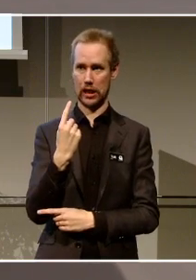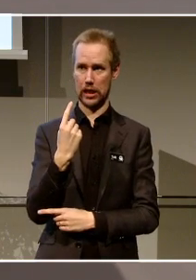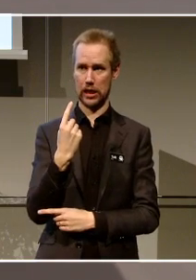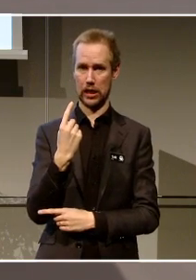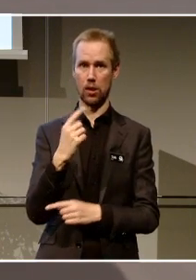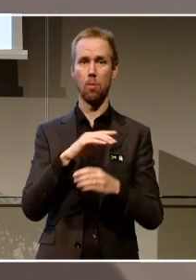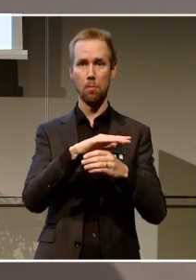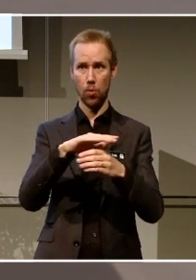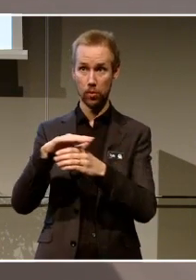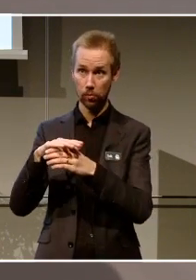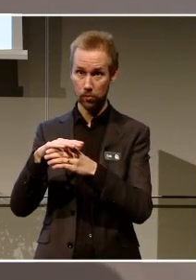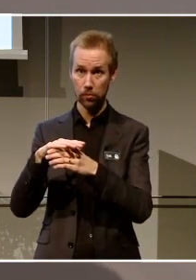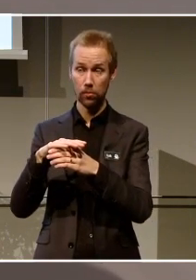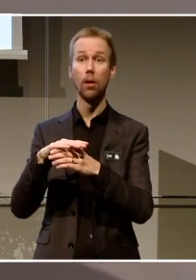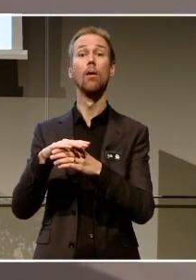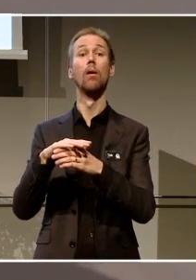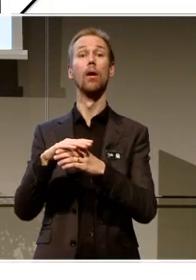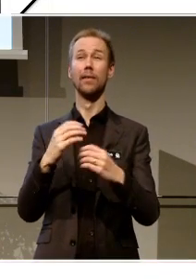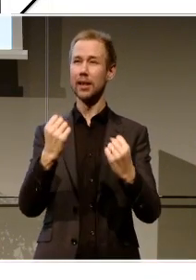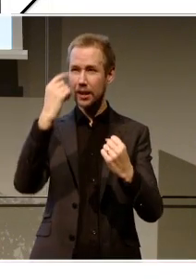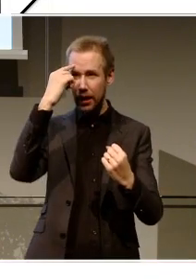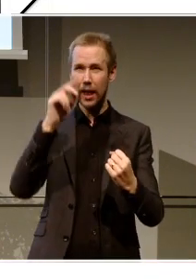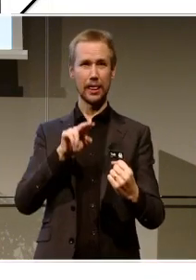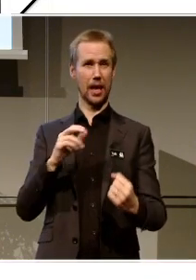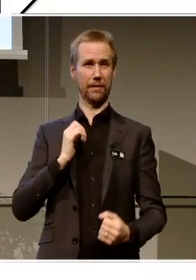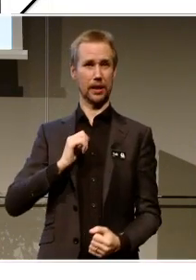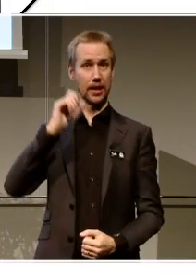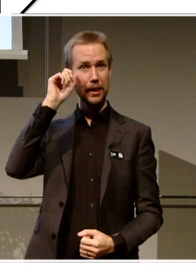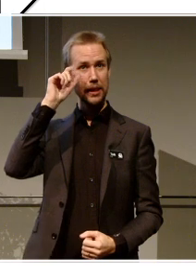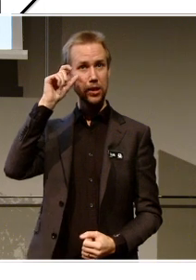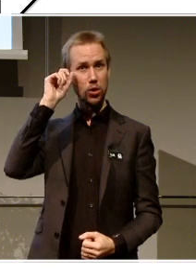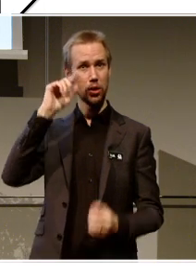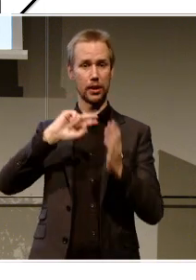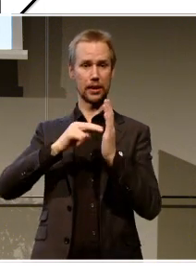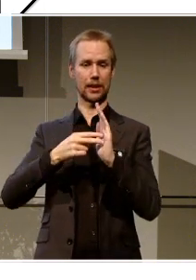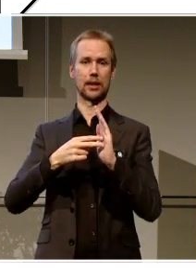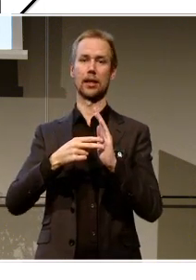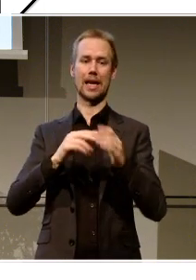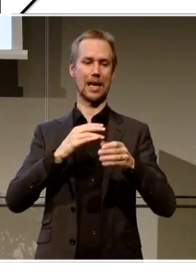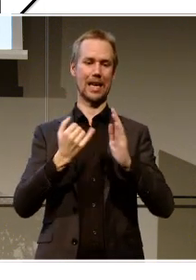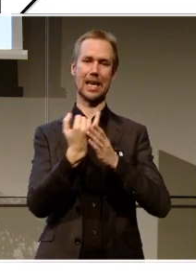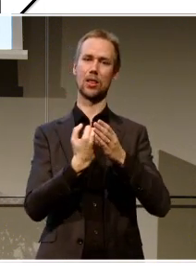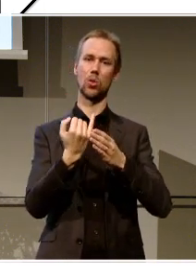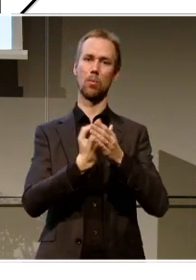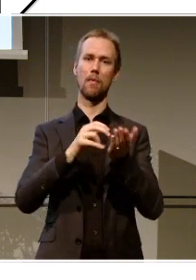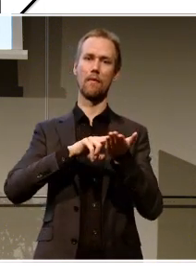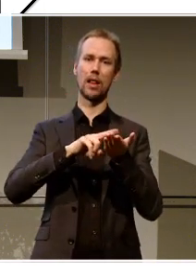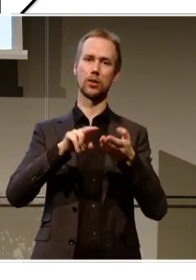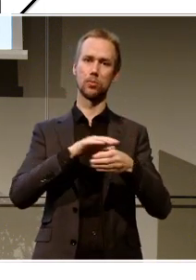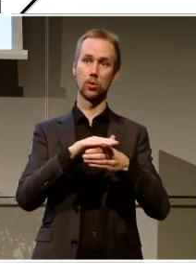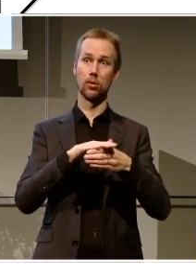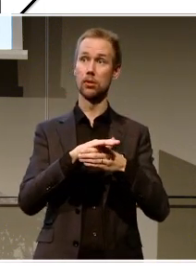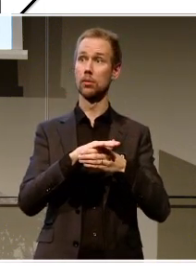är att tänka att när vi använder digital teknik inne i förvaltningen så kan vi göra det på helt andra sätt och